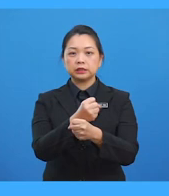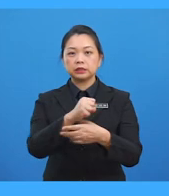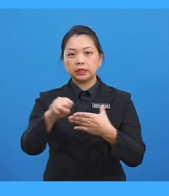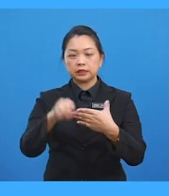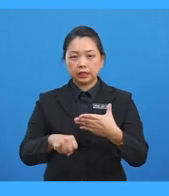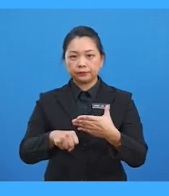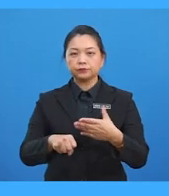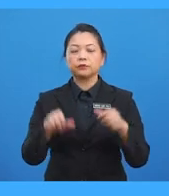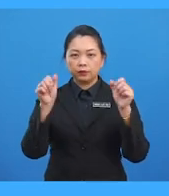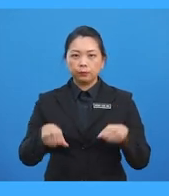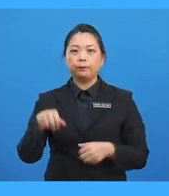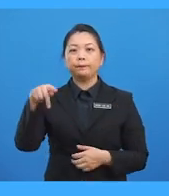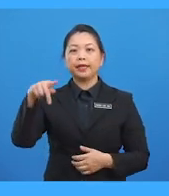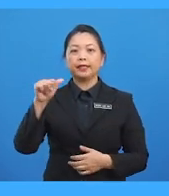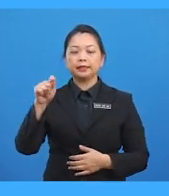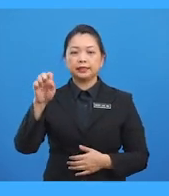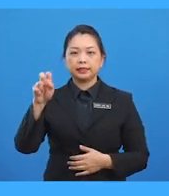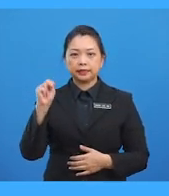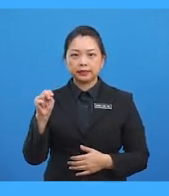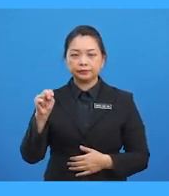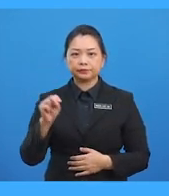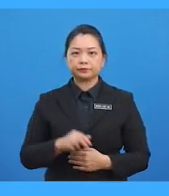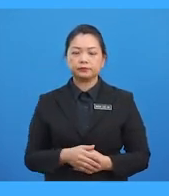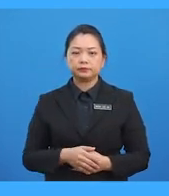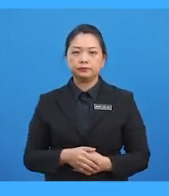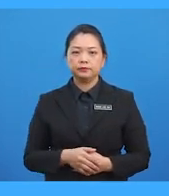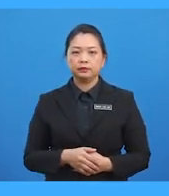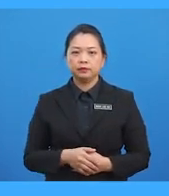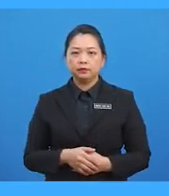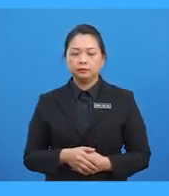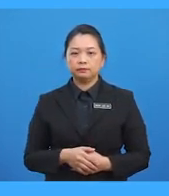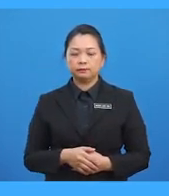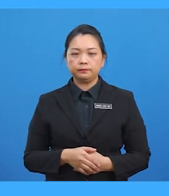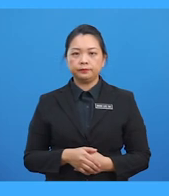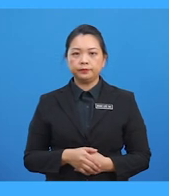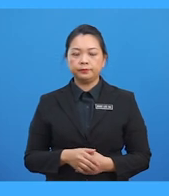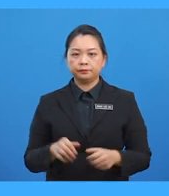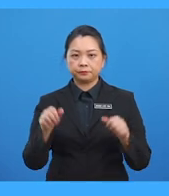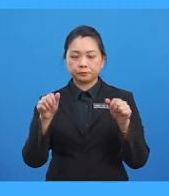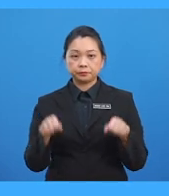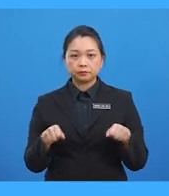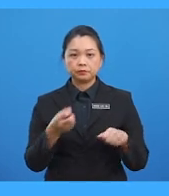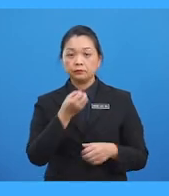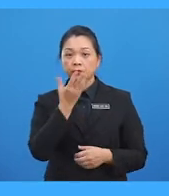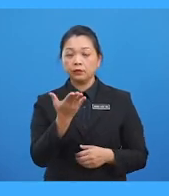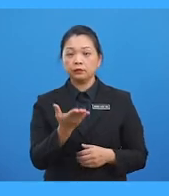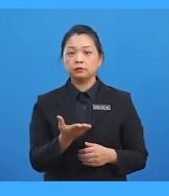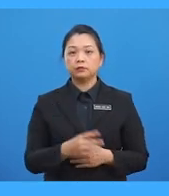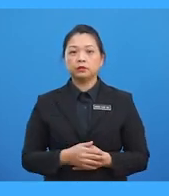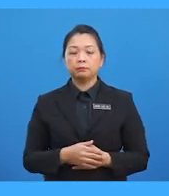pertama, mempatenkan produk yang dihasilkan. Kedua, penguatkuasaan dari pihak berkuasa.